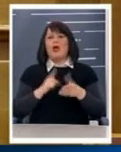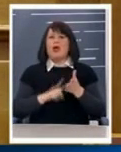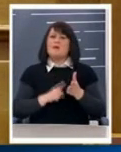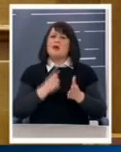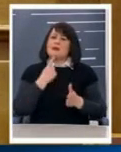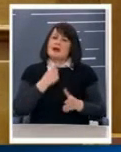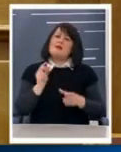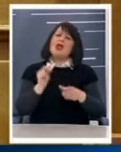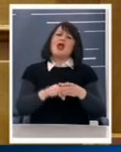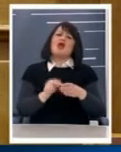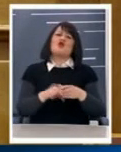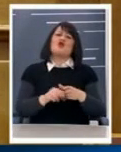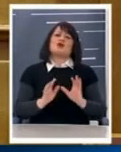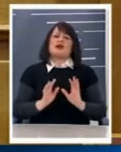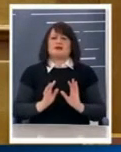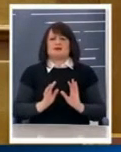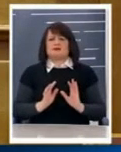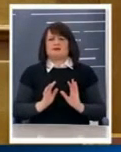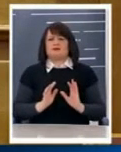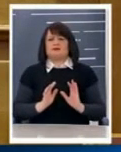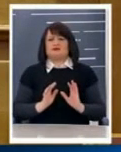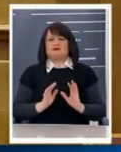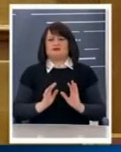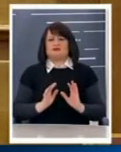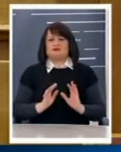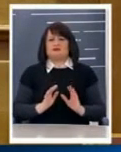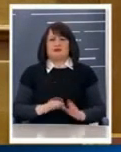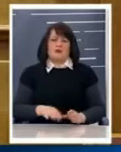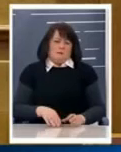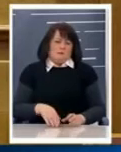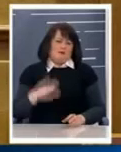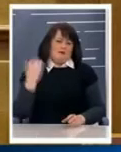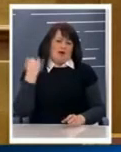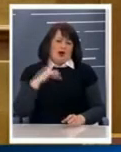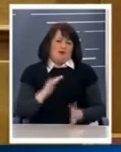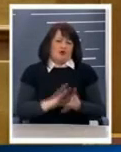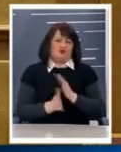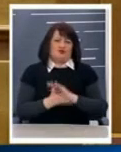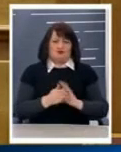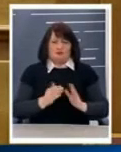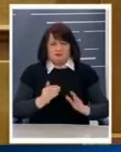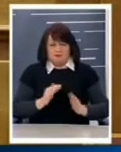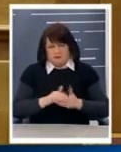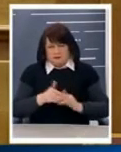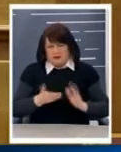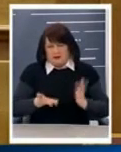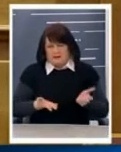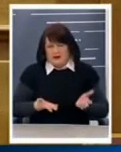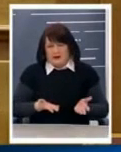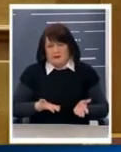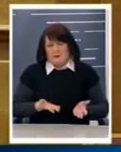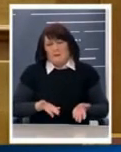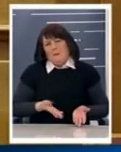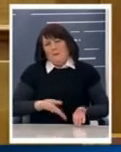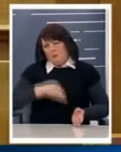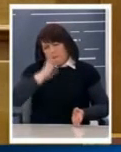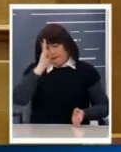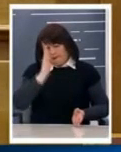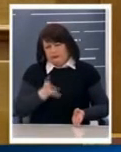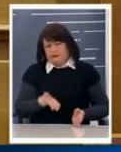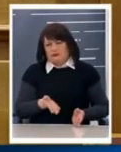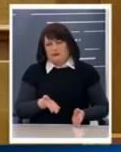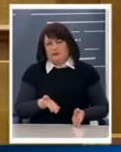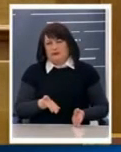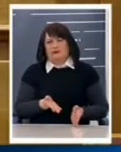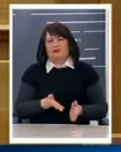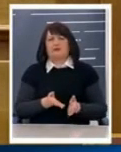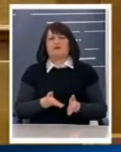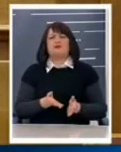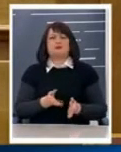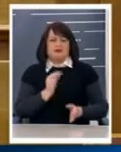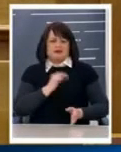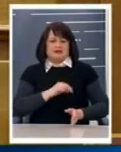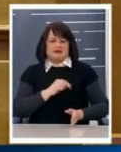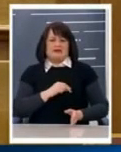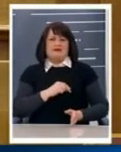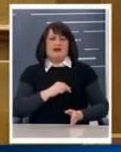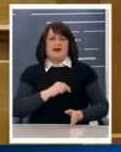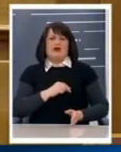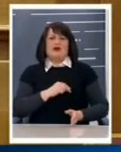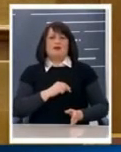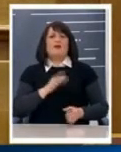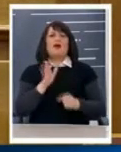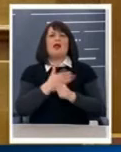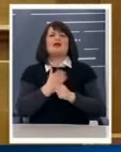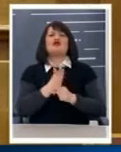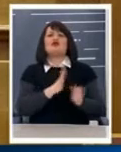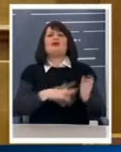εκλογές, να πάνε όλοι να κόψουν το λαιμό τους, να πάρει αυτό κομματικά να δικαιωθεί και η χώρα ας